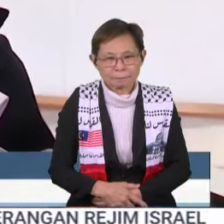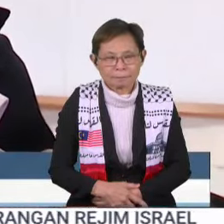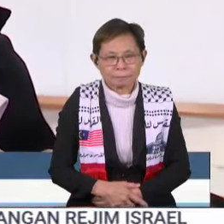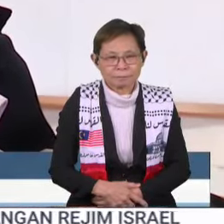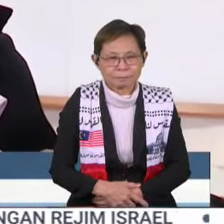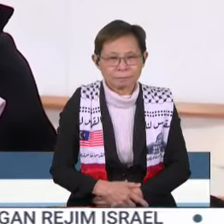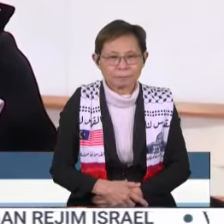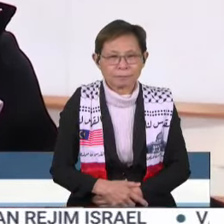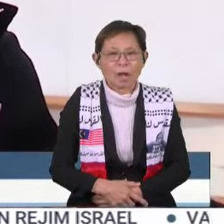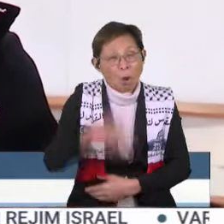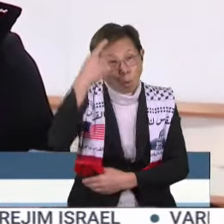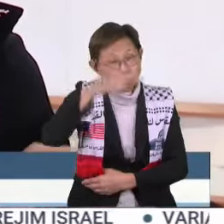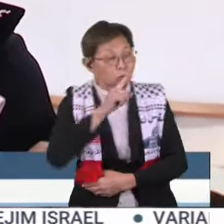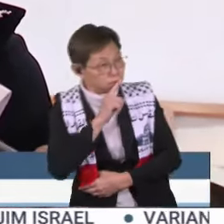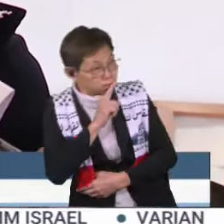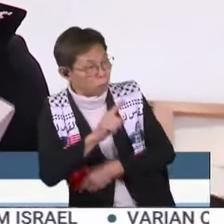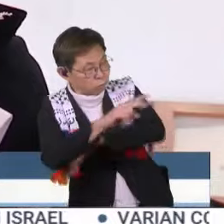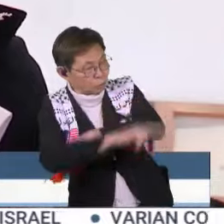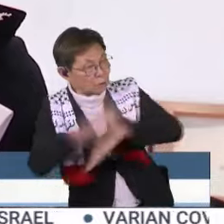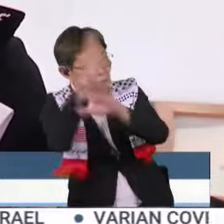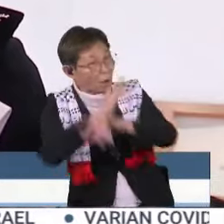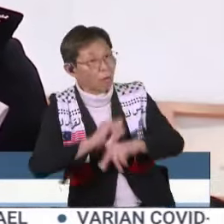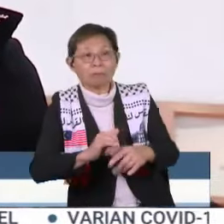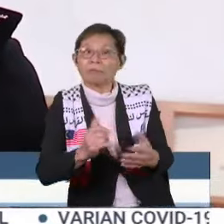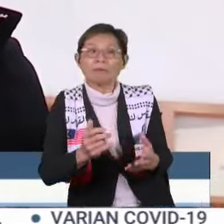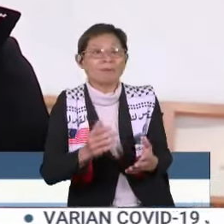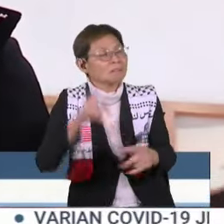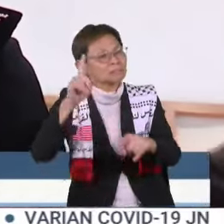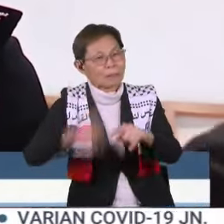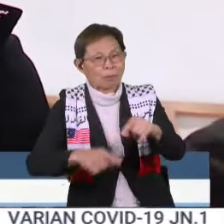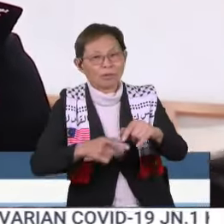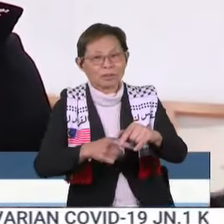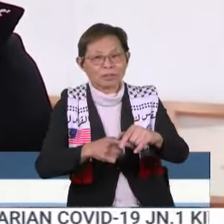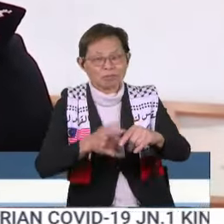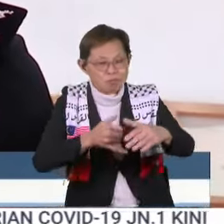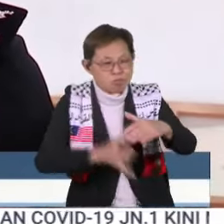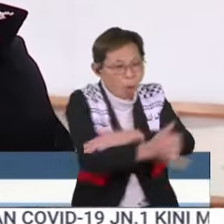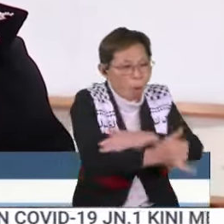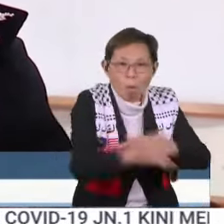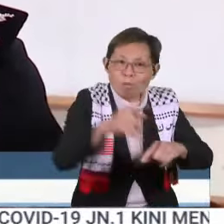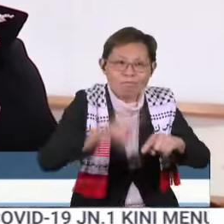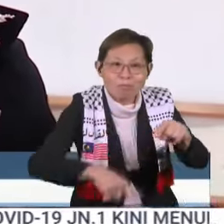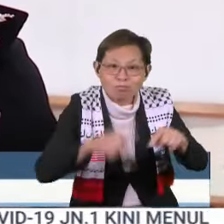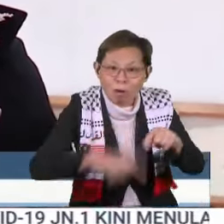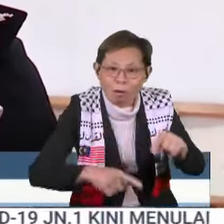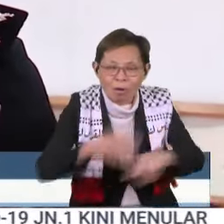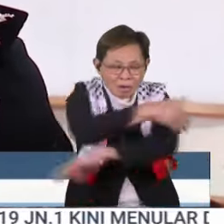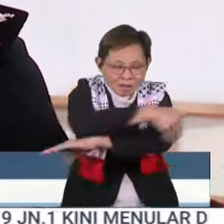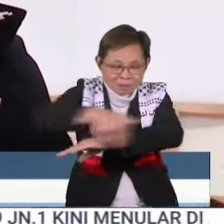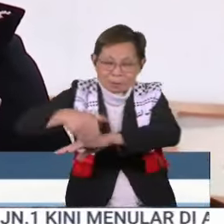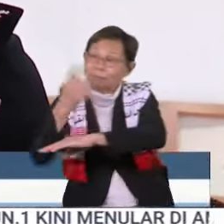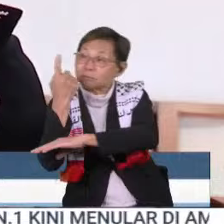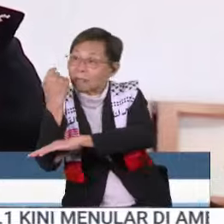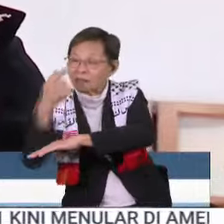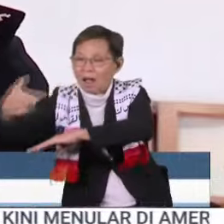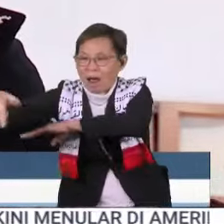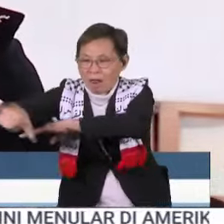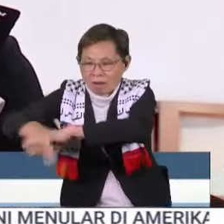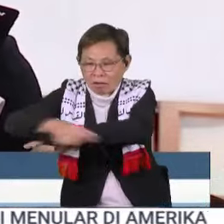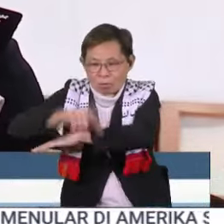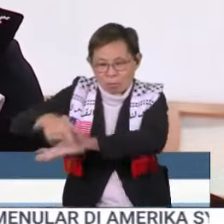...dan di darat bagi memastikan negeri ini tidak mudah dilolosi. Semua isu sempadan tadi, darat laut,